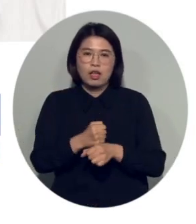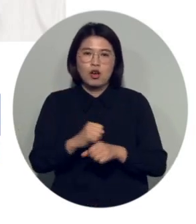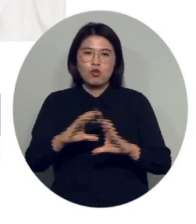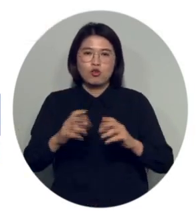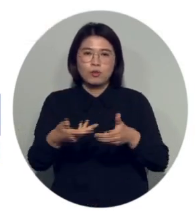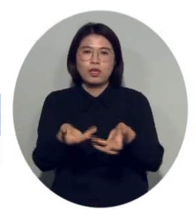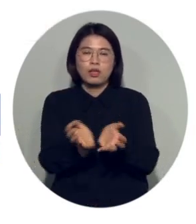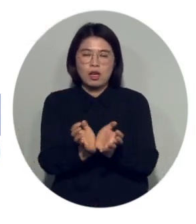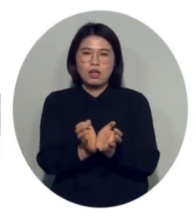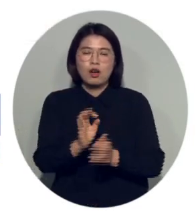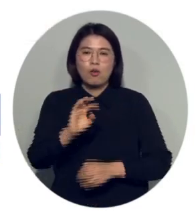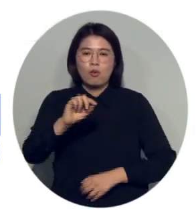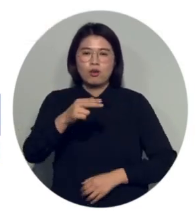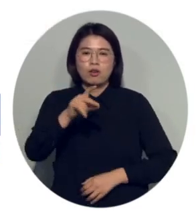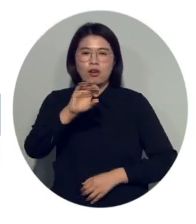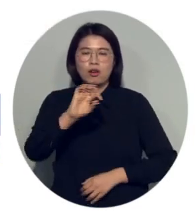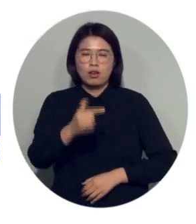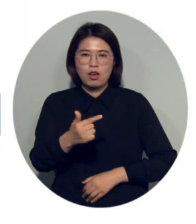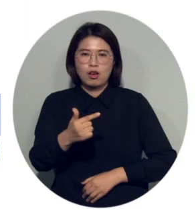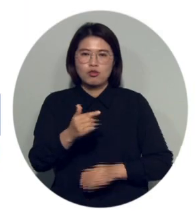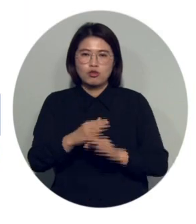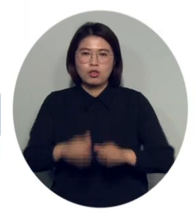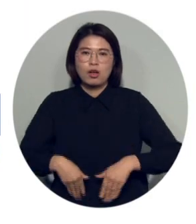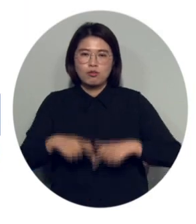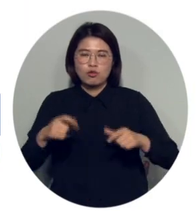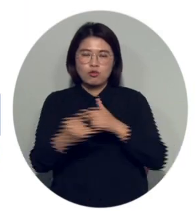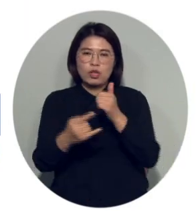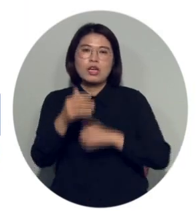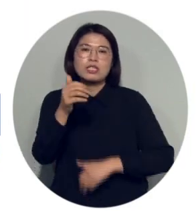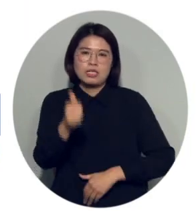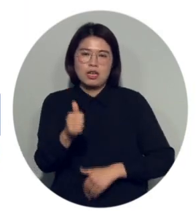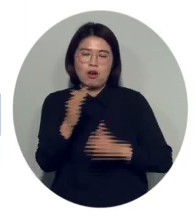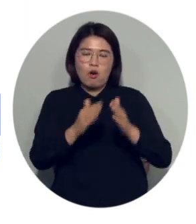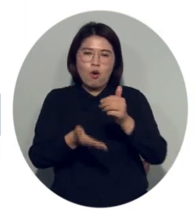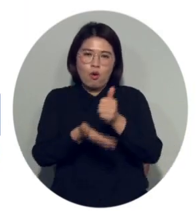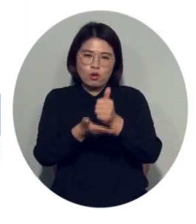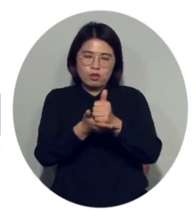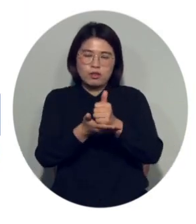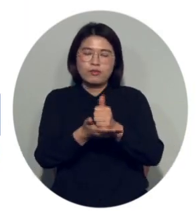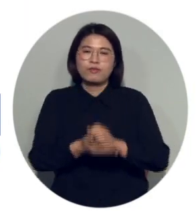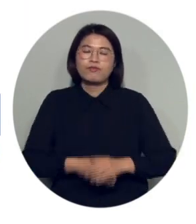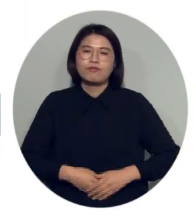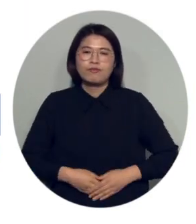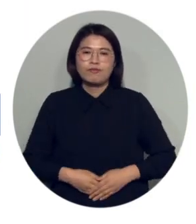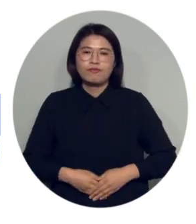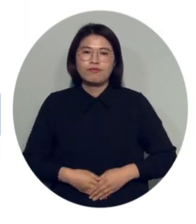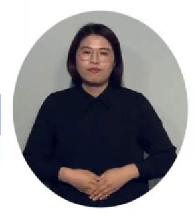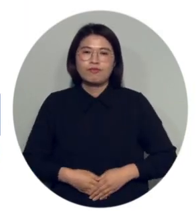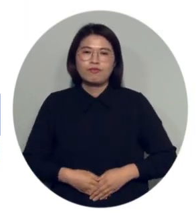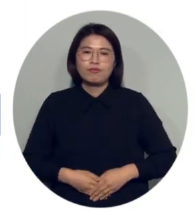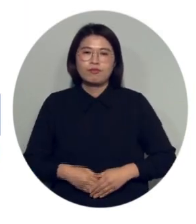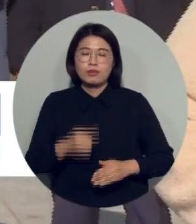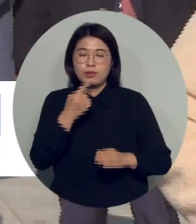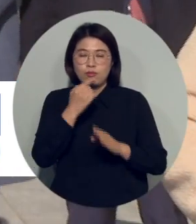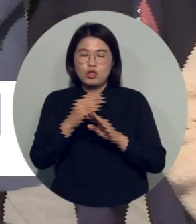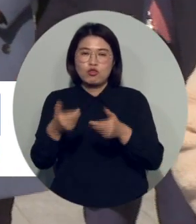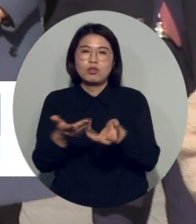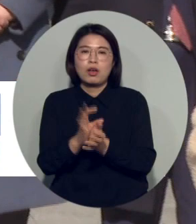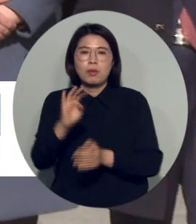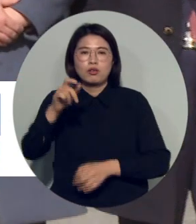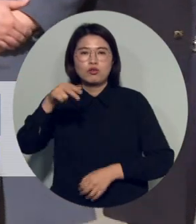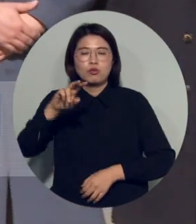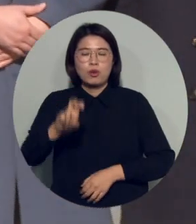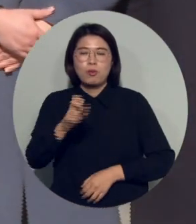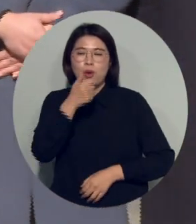후보로는 권 영 현 대구 중 남구 지역 위원장을 공천 하기로 결정했습니다 여기에 더불어 민주당 백수 번